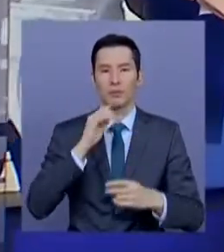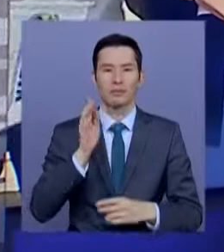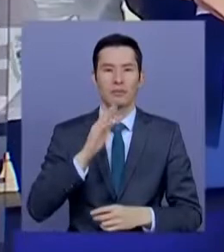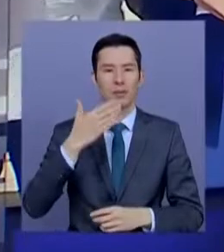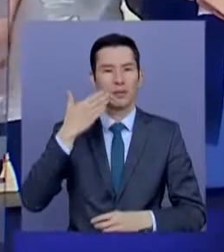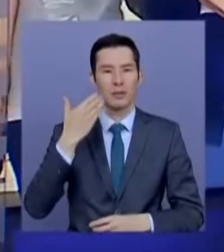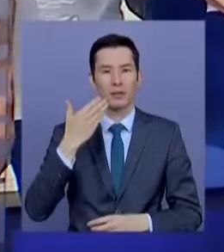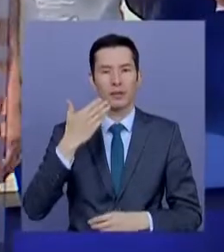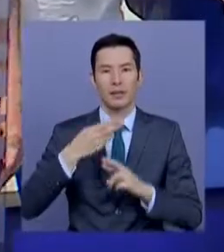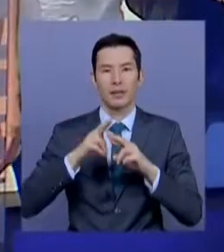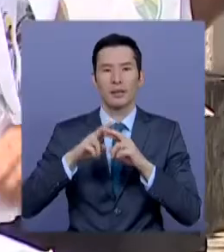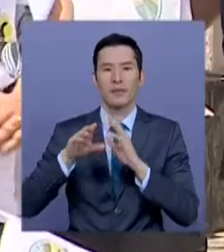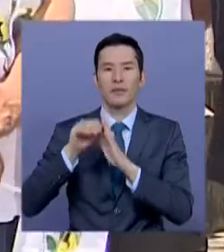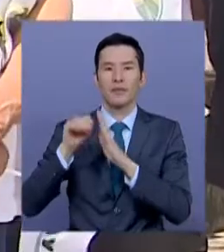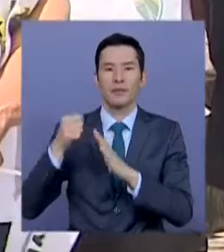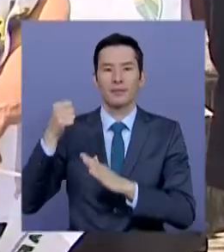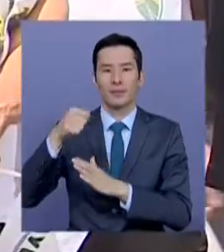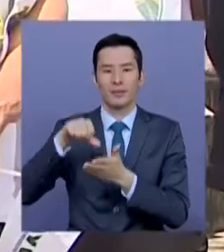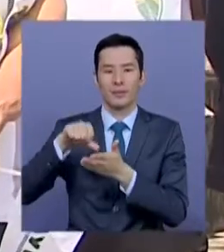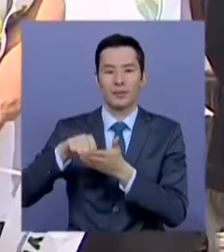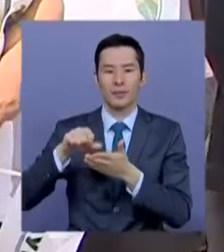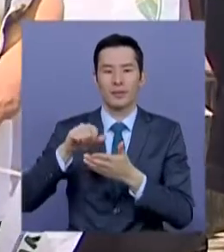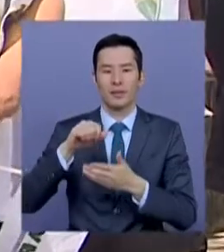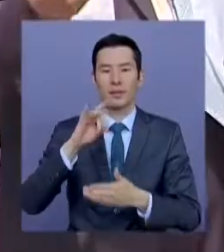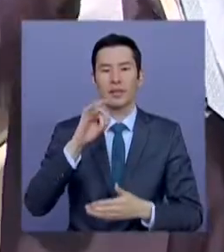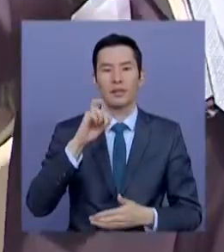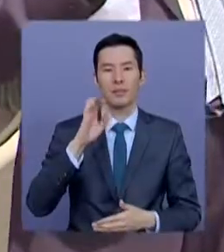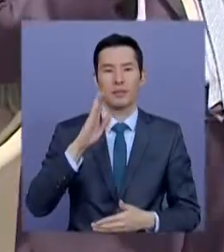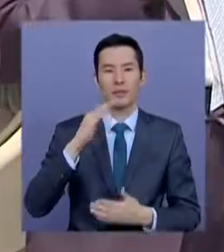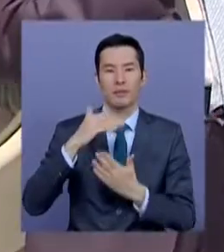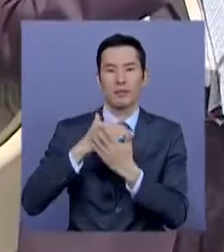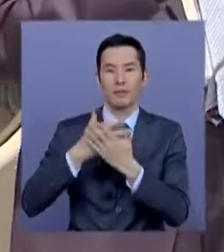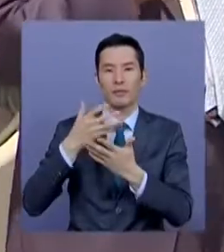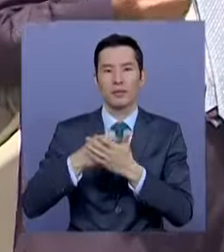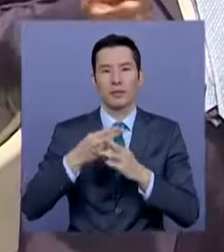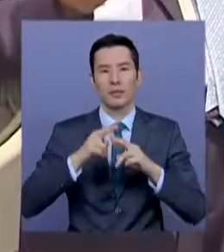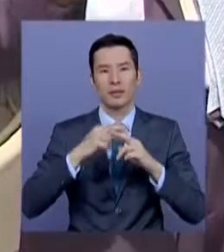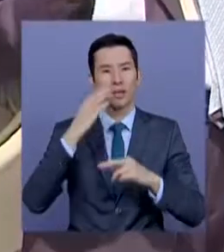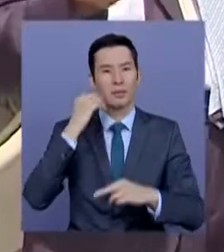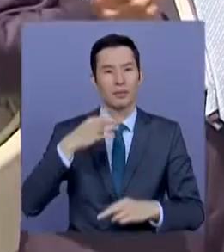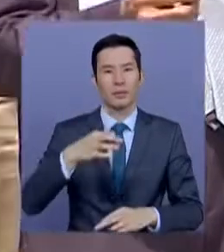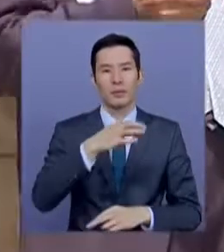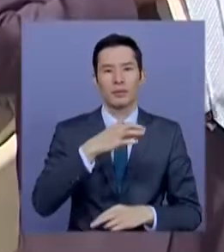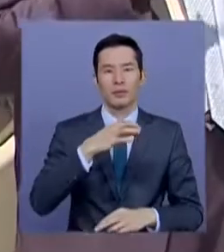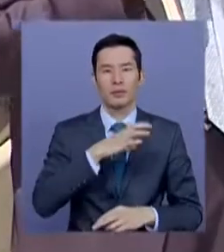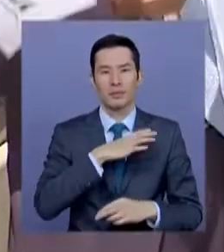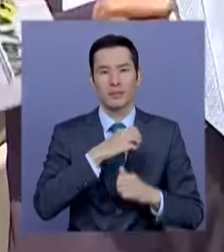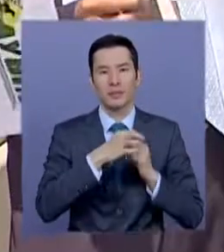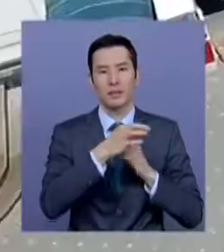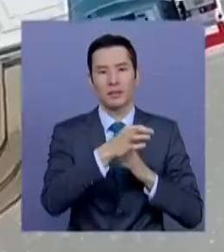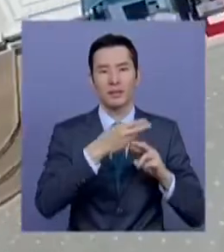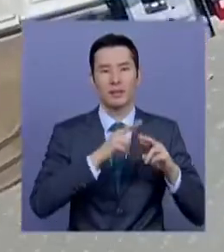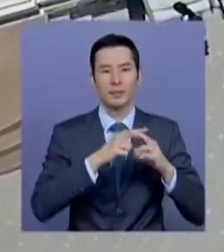болмайды. Президентке үміткер Төлеутай Рахымбеков бағдарламасындағы дәл осы тетіктер Алматы облысында кеңінен талқыланды. Кандидат